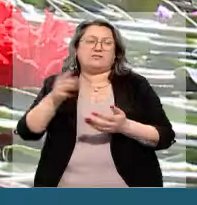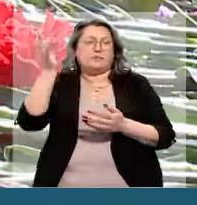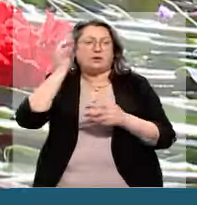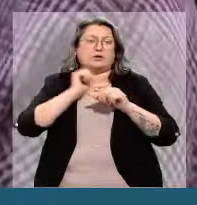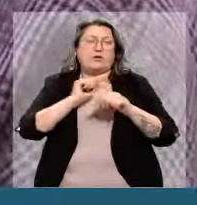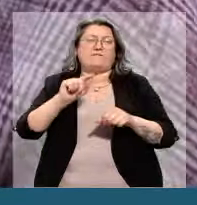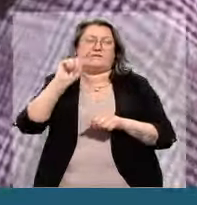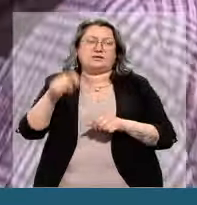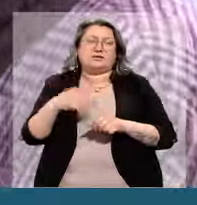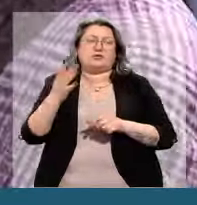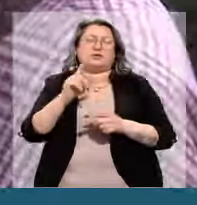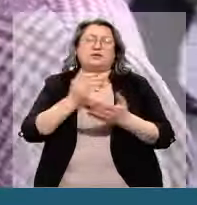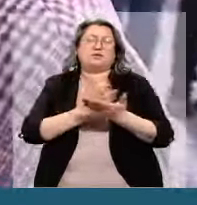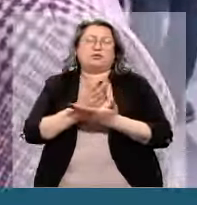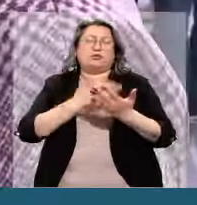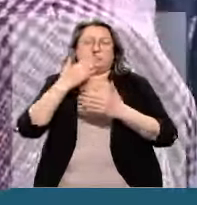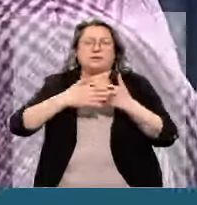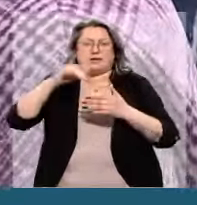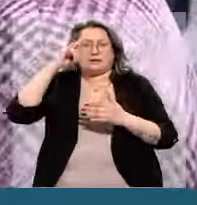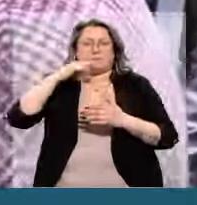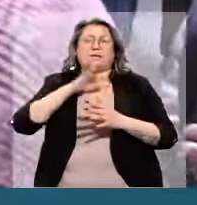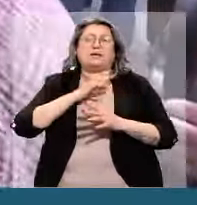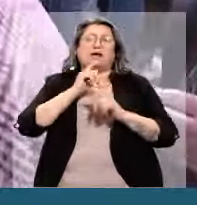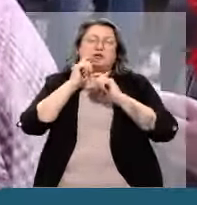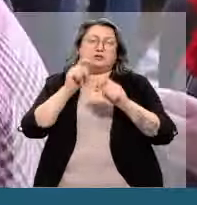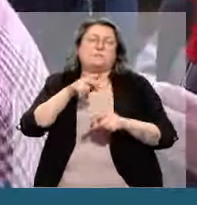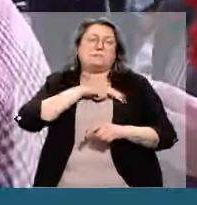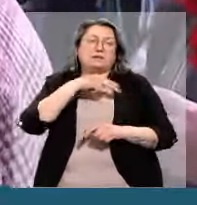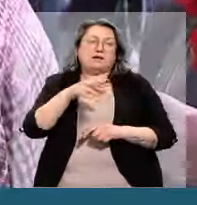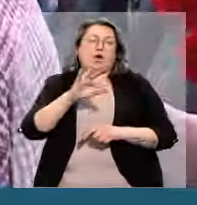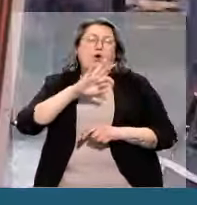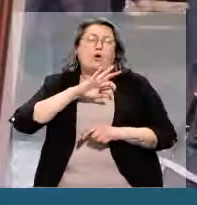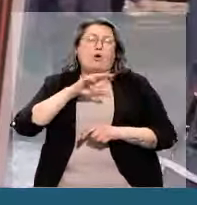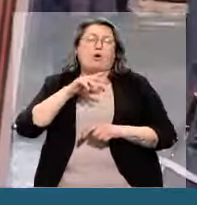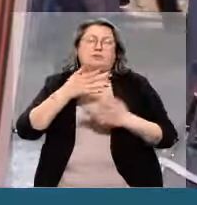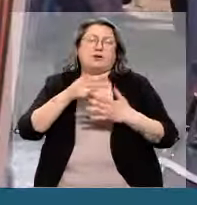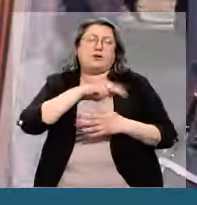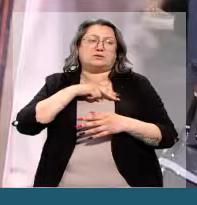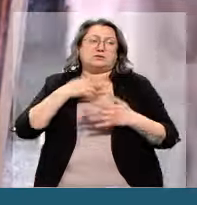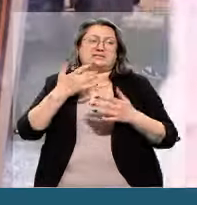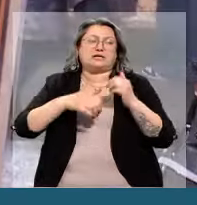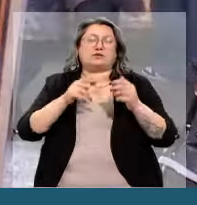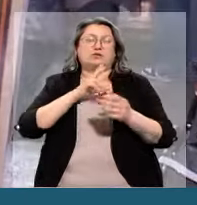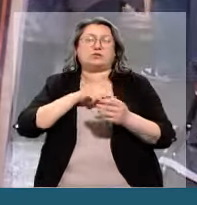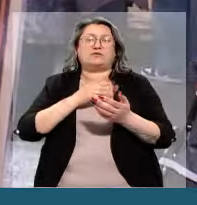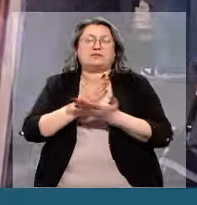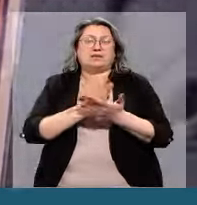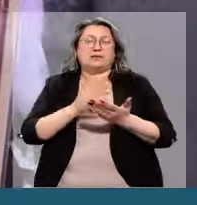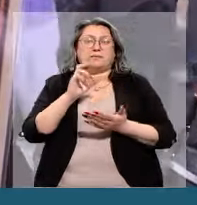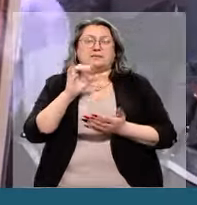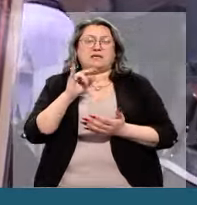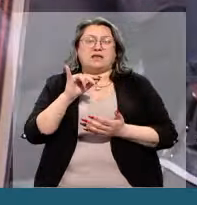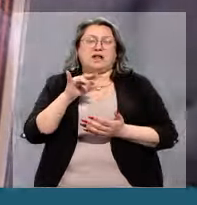вспоминают героев войны, которые за заслуги перед Отечеством были награждены медалями и орденами. Среди них дочь ветерана Пихазе